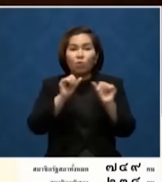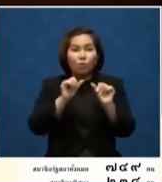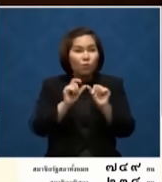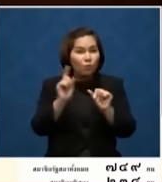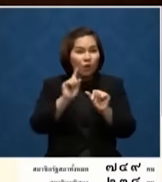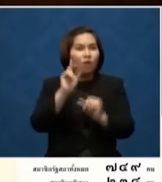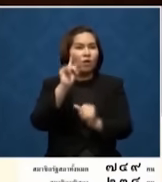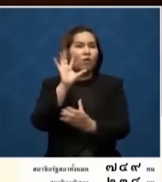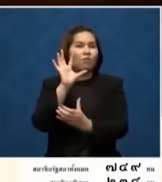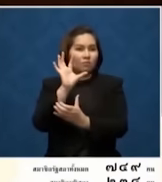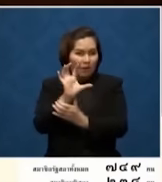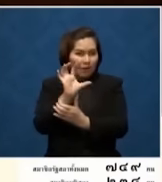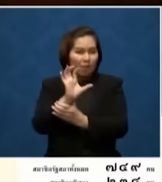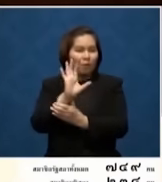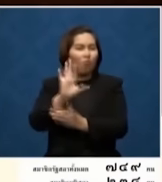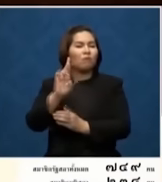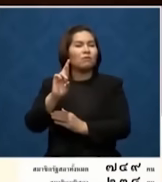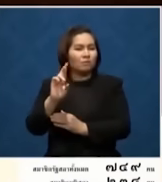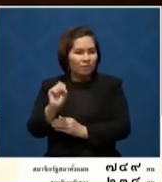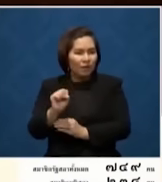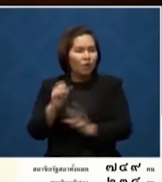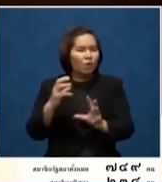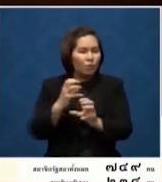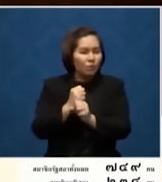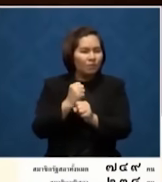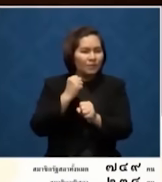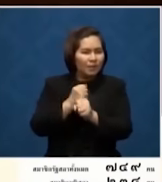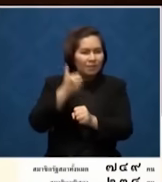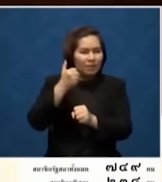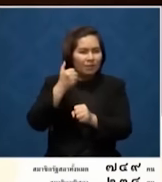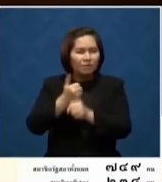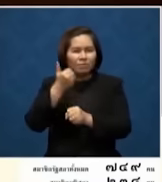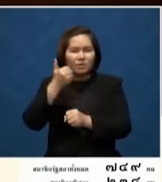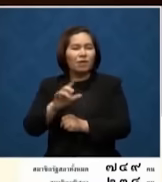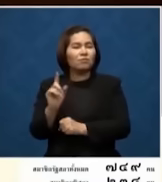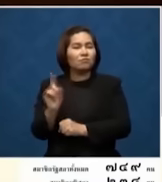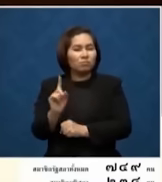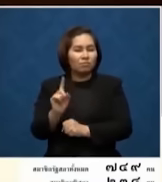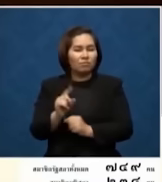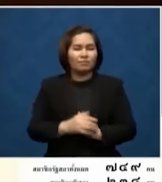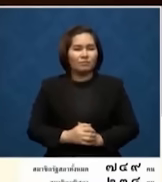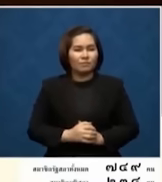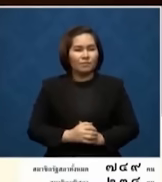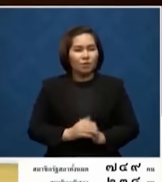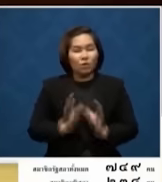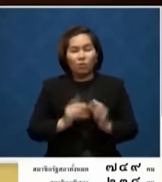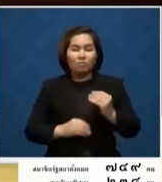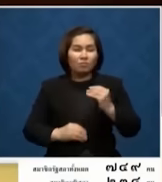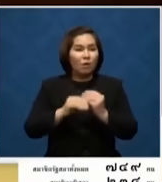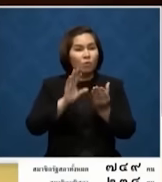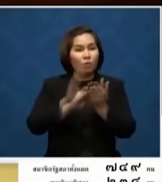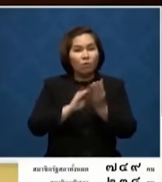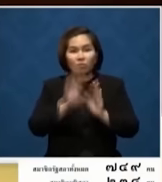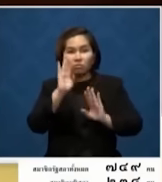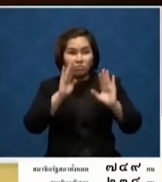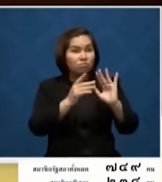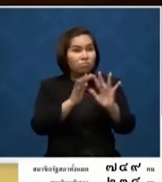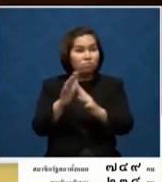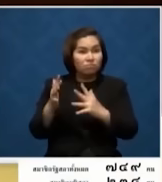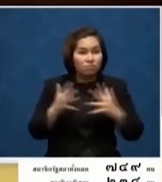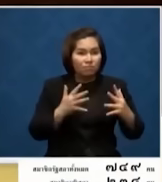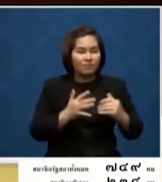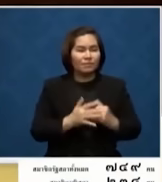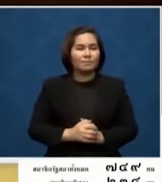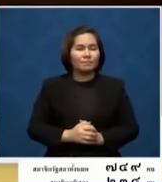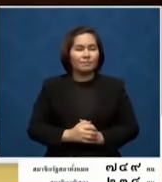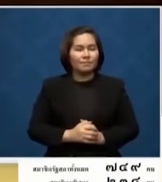ณพิธาเป็นนายกแล้วนะมีผู้รับรองถูกต้อง อันนี้เขาบอกมันเดินหน้าไปแล้ว แล้วทางฝ่ายนั้นประท้วงบอกว่ากลอกำลังทำ